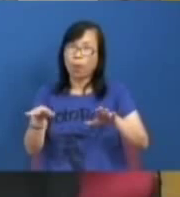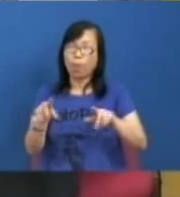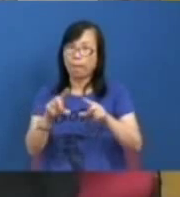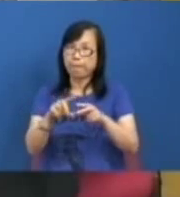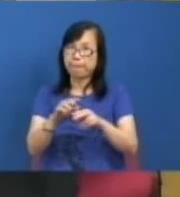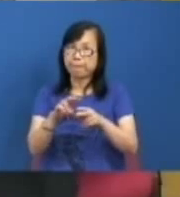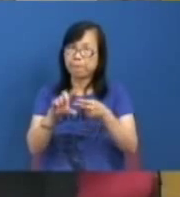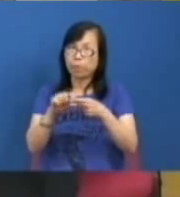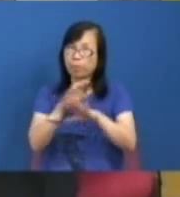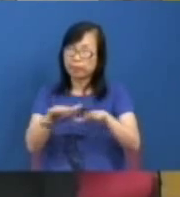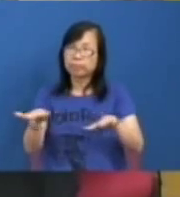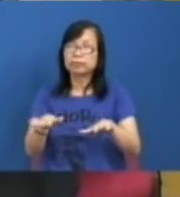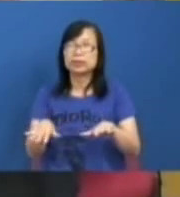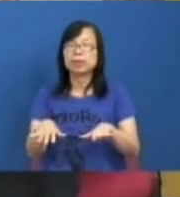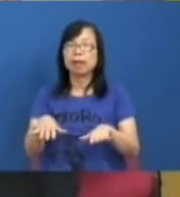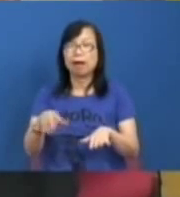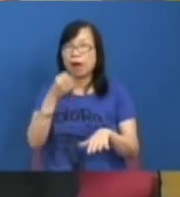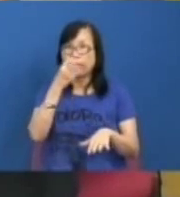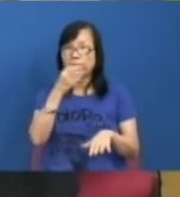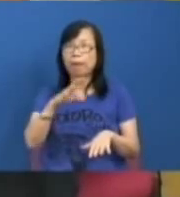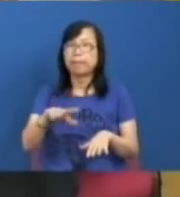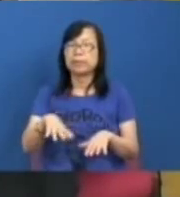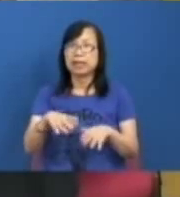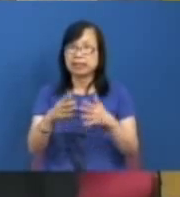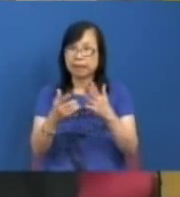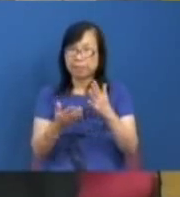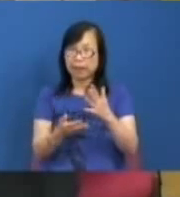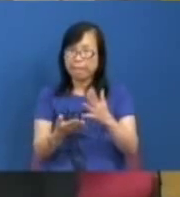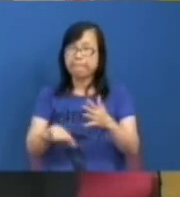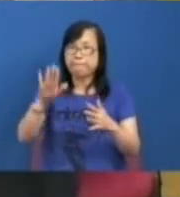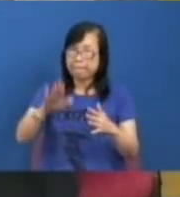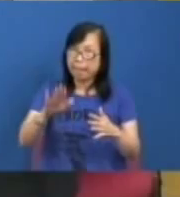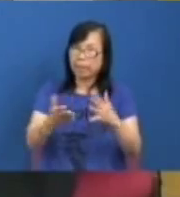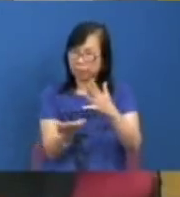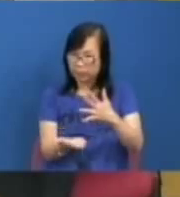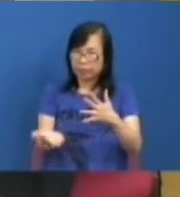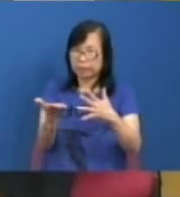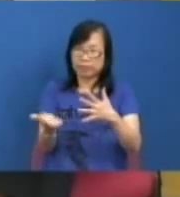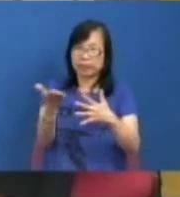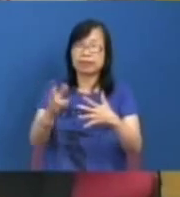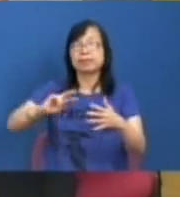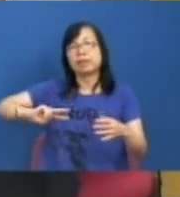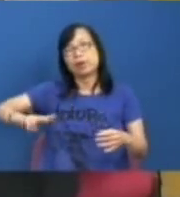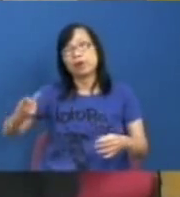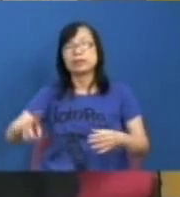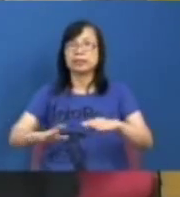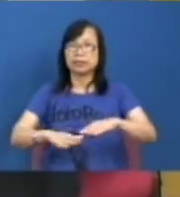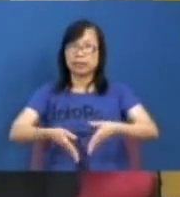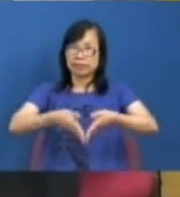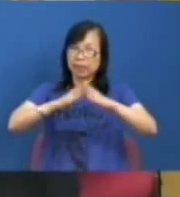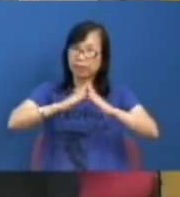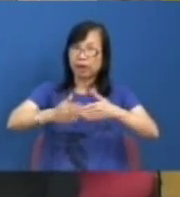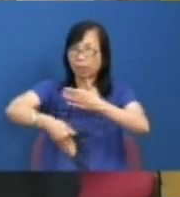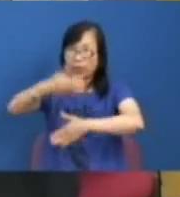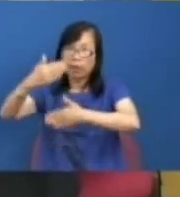咁開始即係叫做慢慢即係人民嘅生活可以慢慢提升咁改善，開始起樓啊有